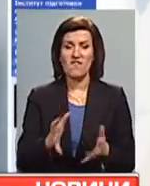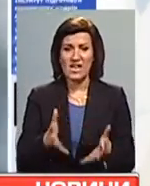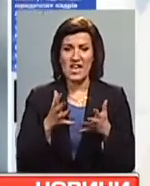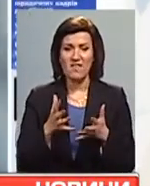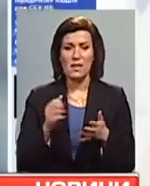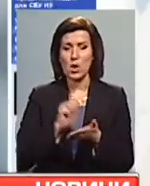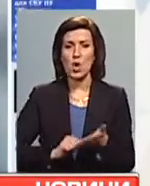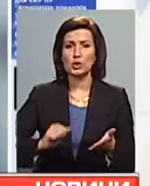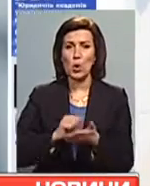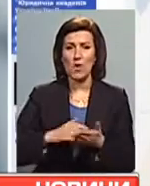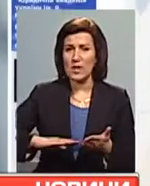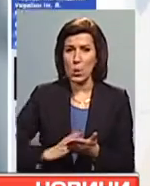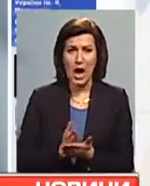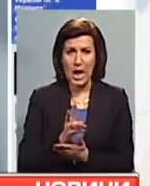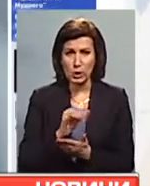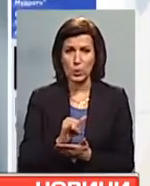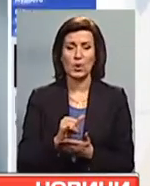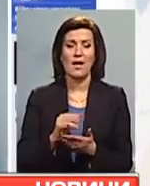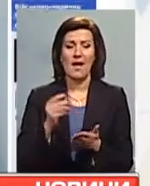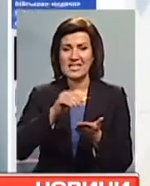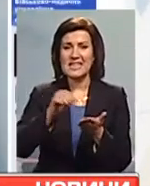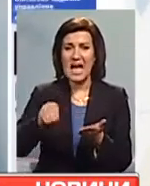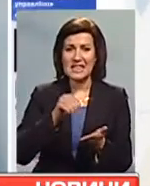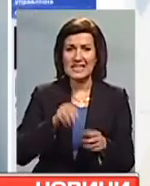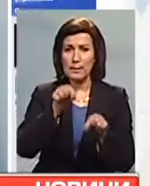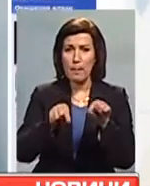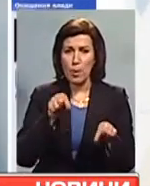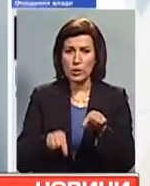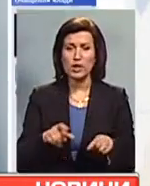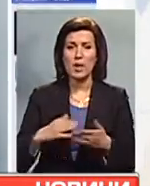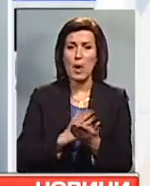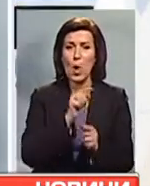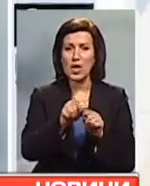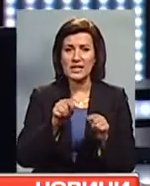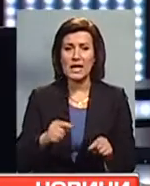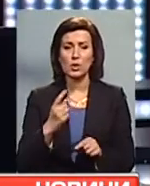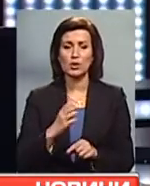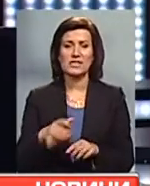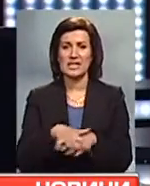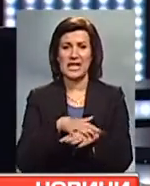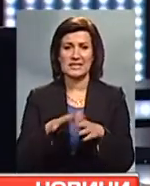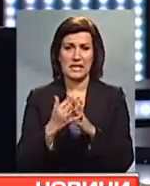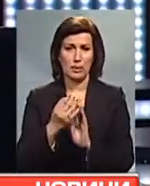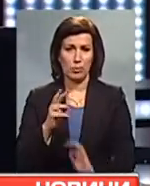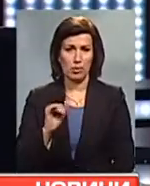виявили роздруковану географічну карту з уже нанесеними позначками та координатами одного з населених пунктів.